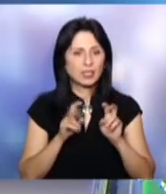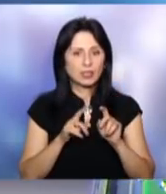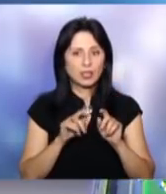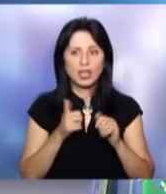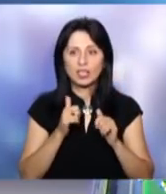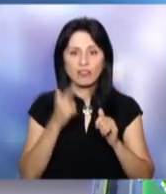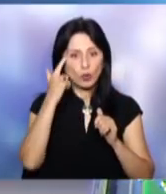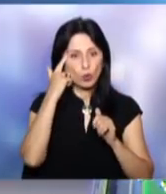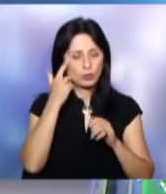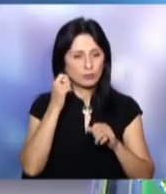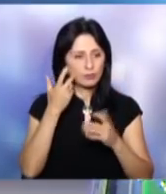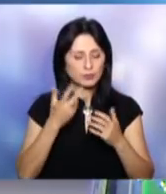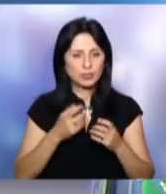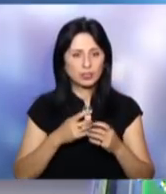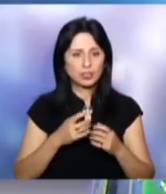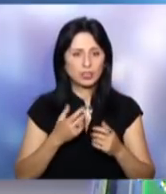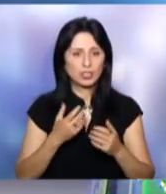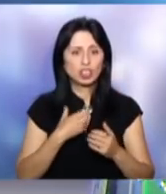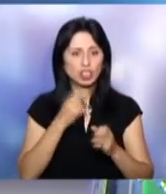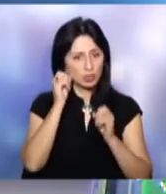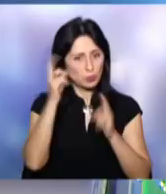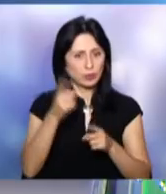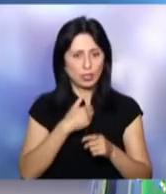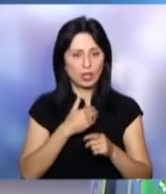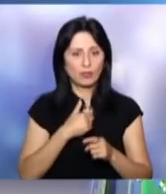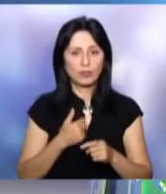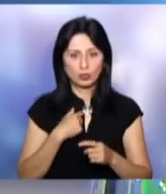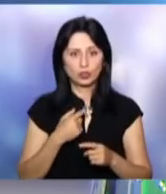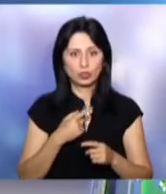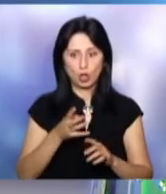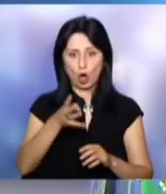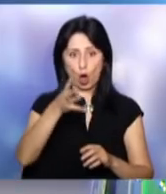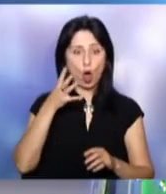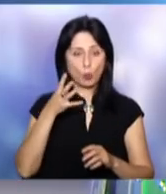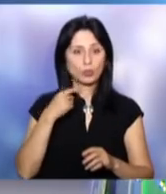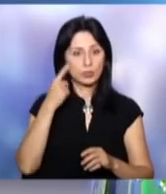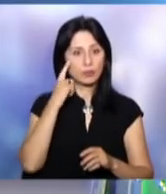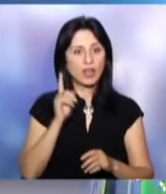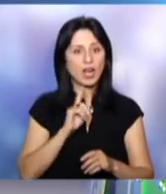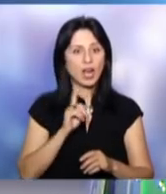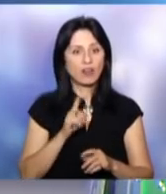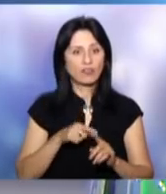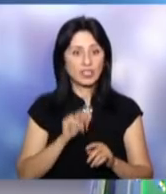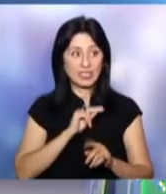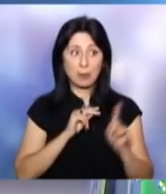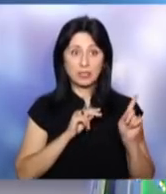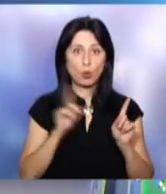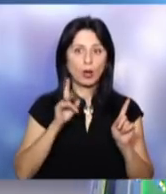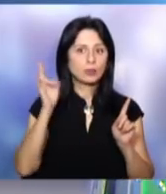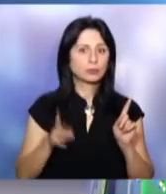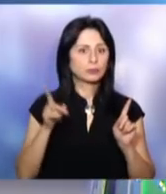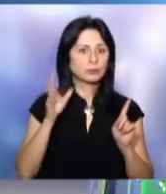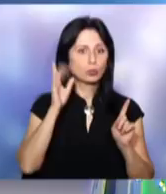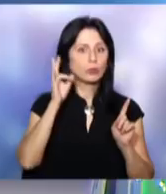თავი როგორ დავაღწიო ამისგან, რომ ცხოვრობ ჩოლობრივ კორპუსის ფინეში და მგონია რომ რაღაც სამსახურში რომ რაღაც სასწაული